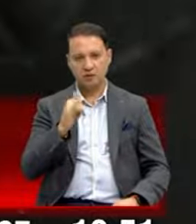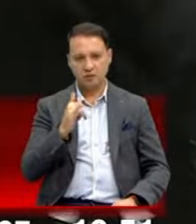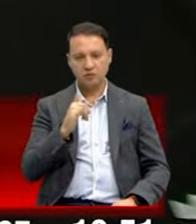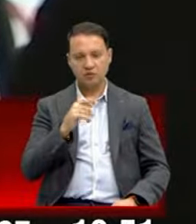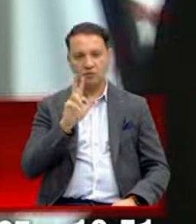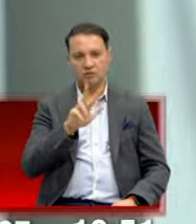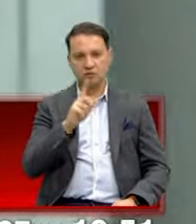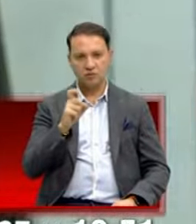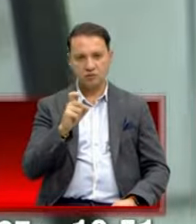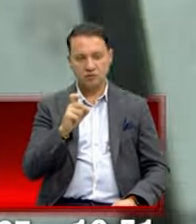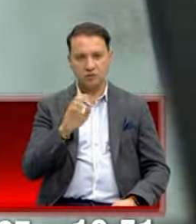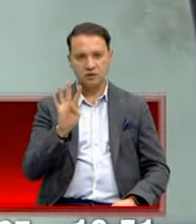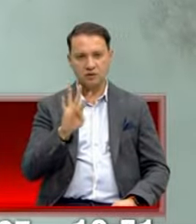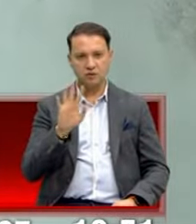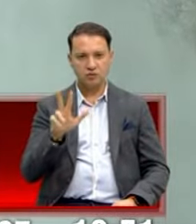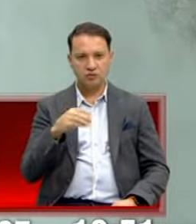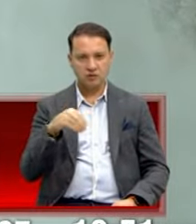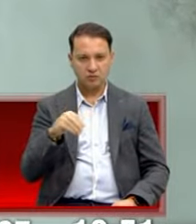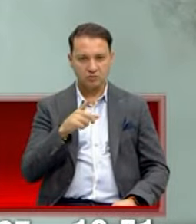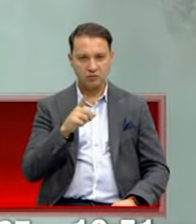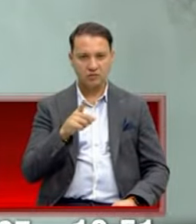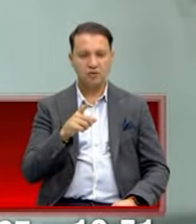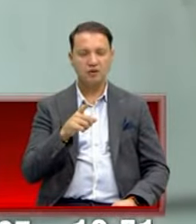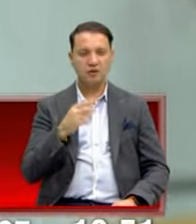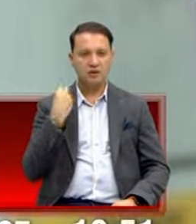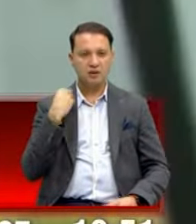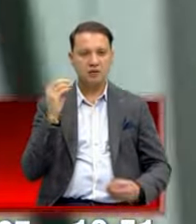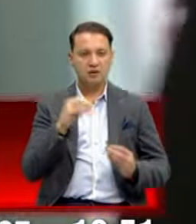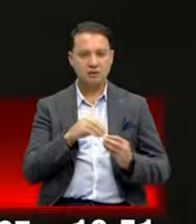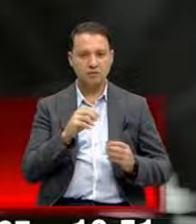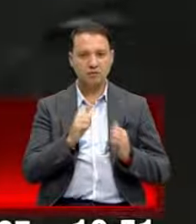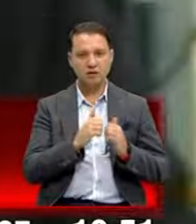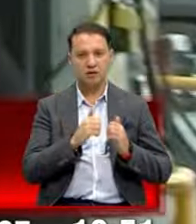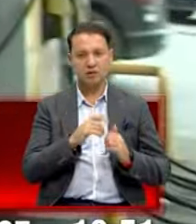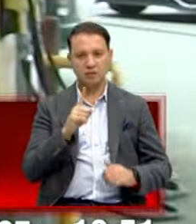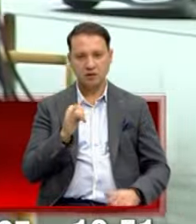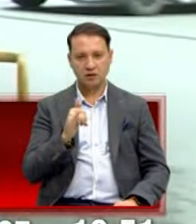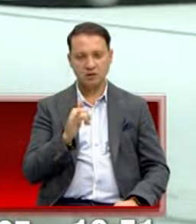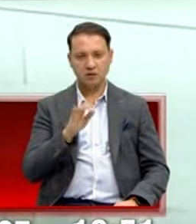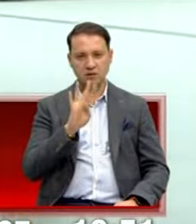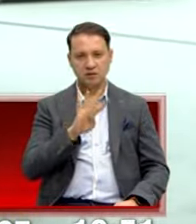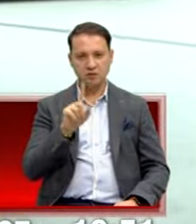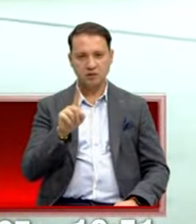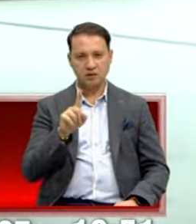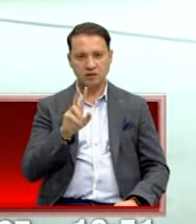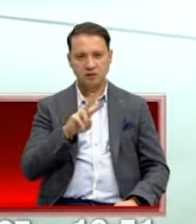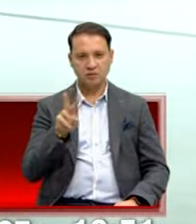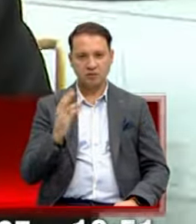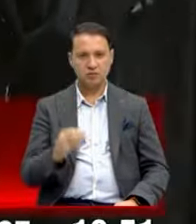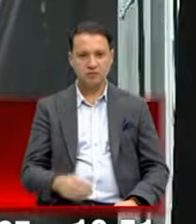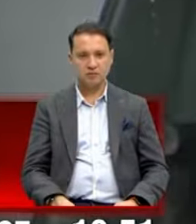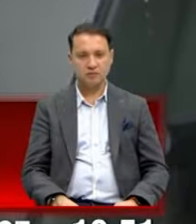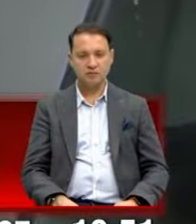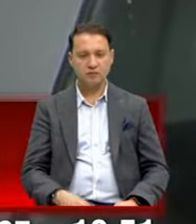litresi 39 lira 43 kuruştan satılıyor. Ancak yeni zamla beraber litre fiyatı 41 lira 22 kuruş